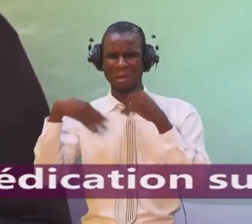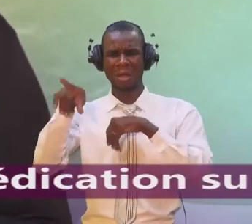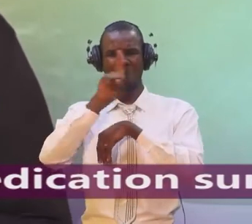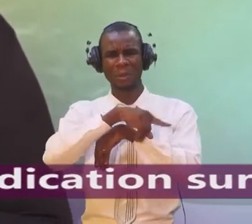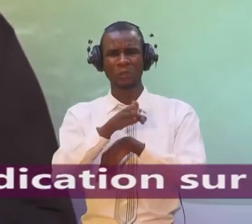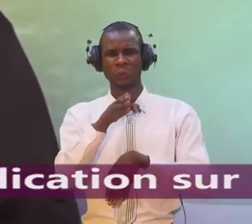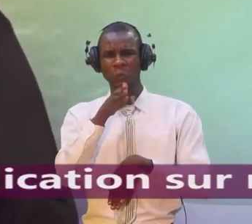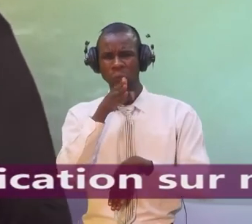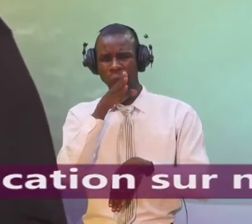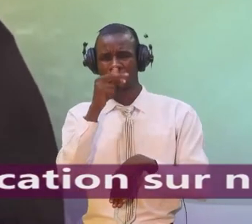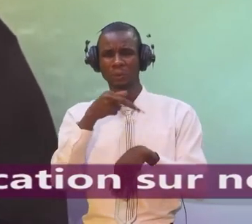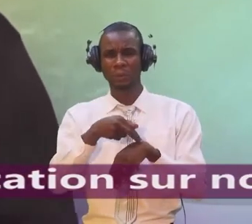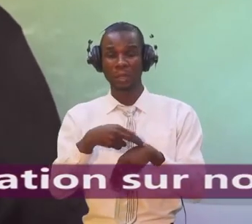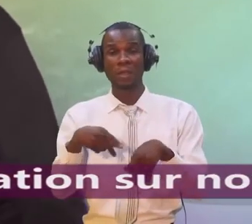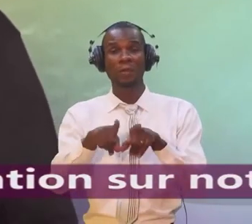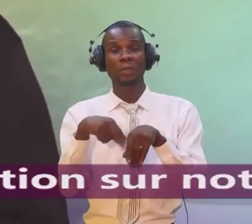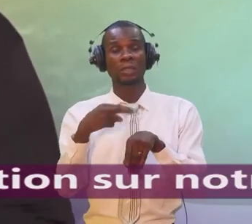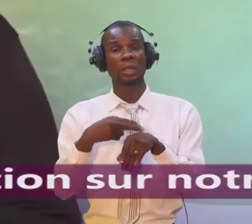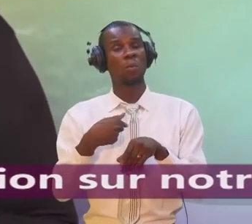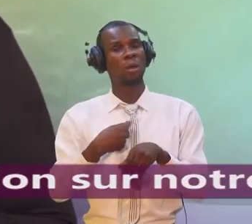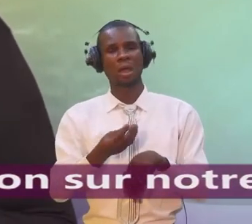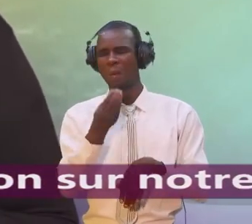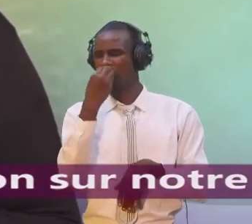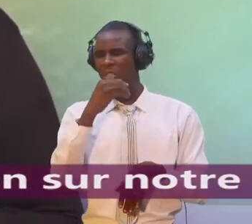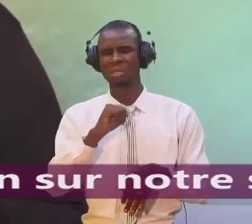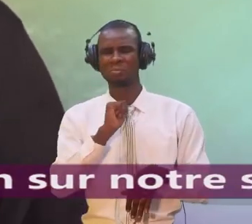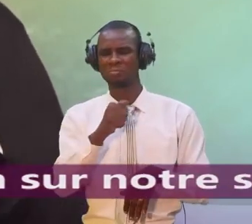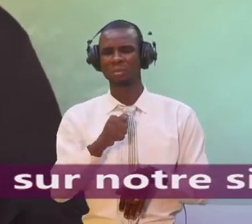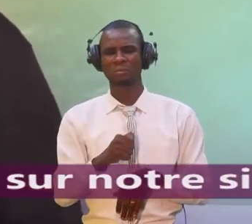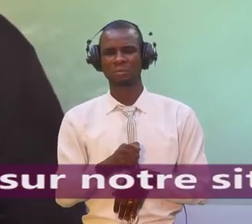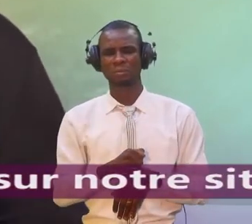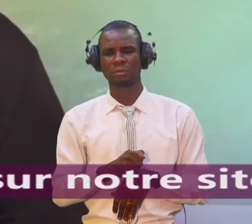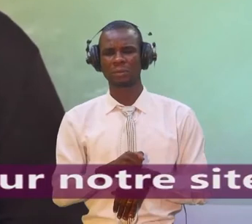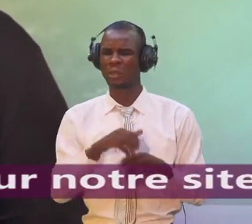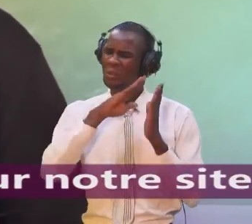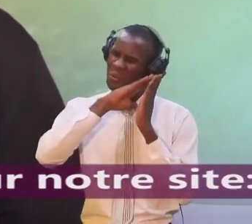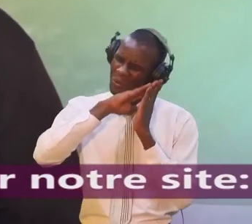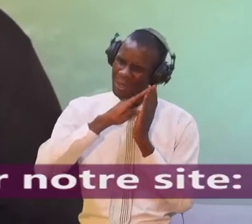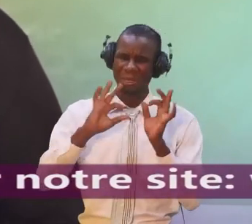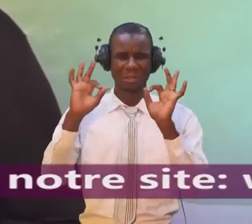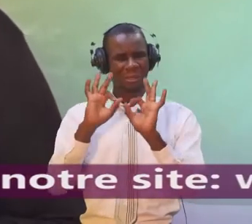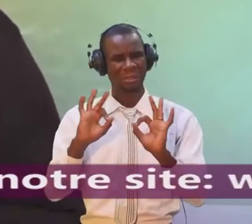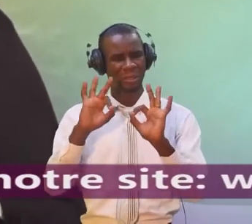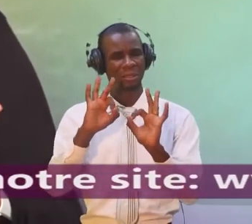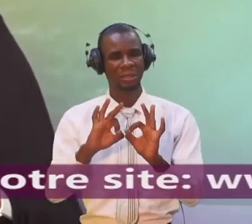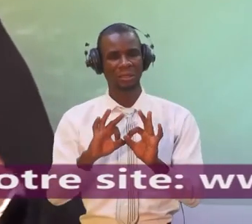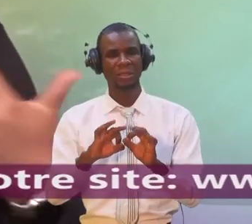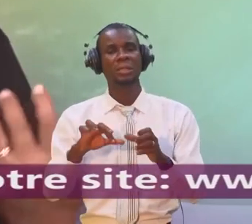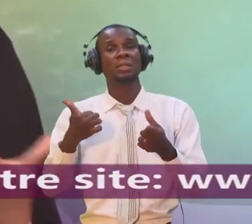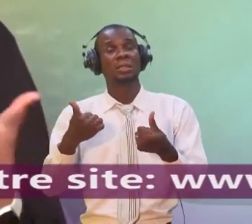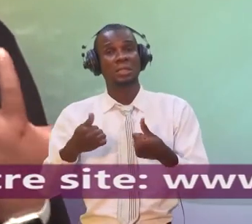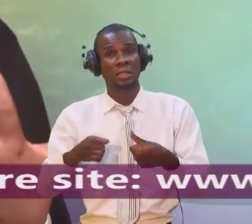Lakini inawezekana mtu awe na huzuni muda mrefu na hata kupunguza hamu ya kula chakula